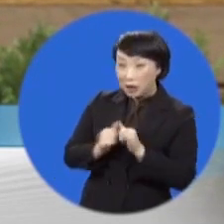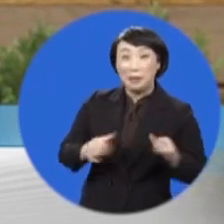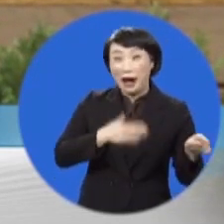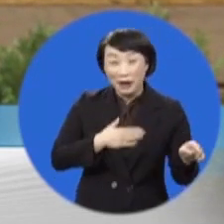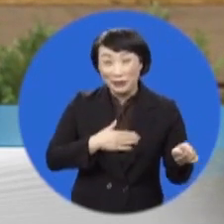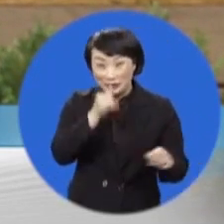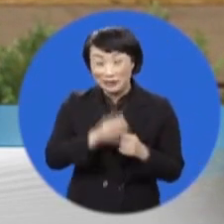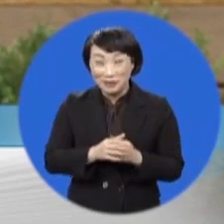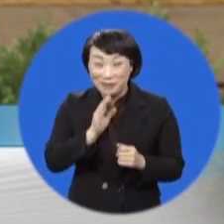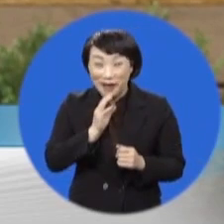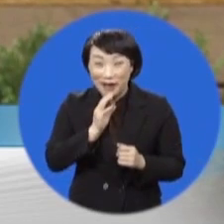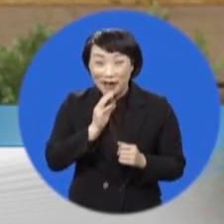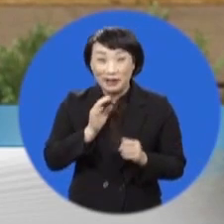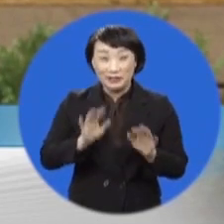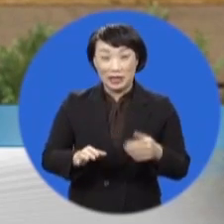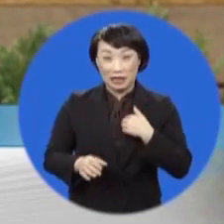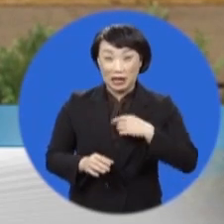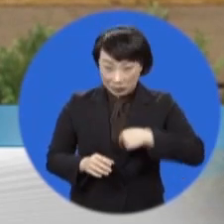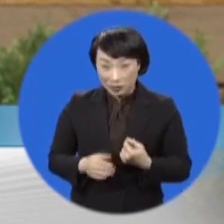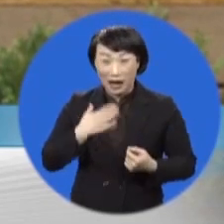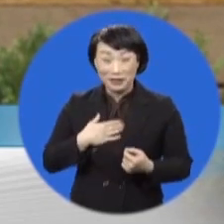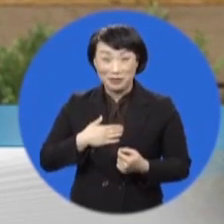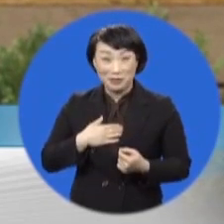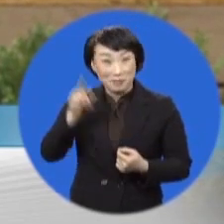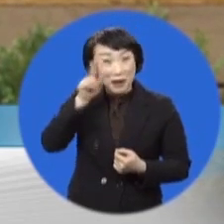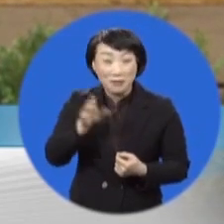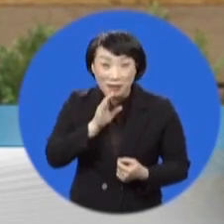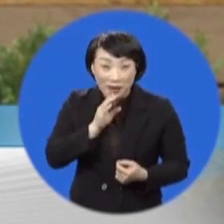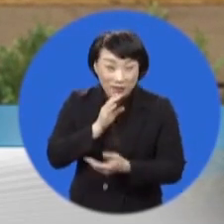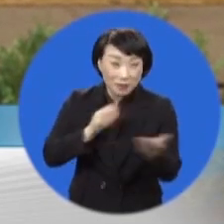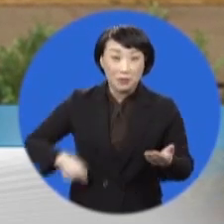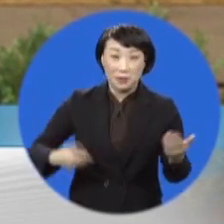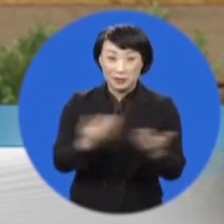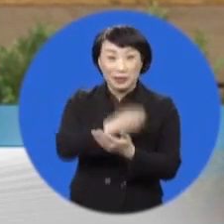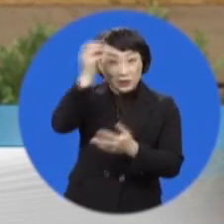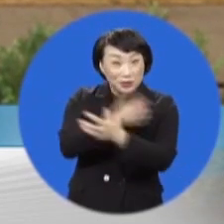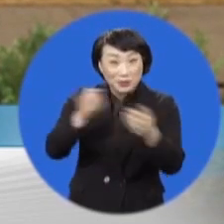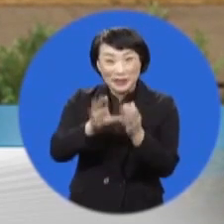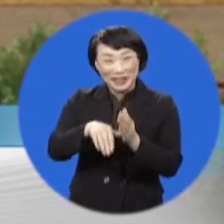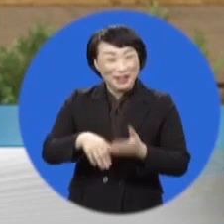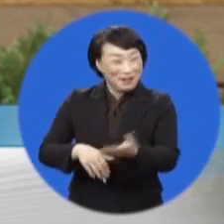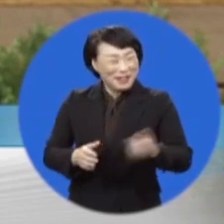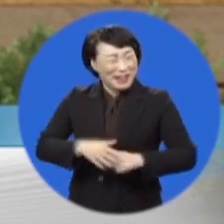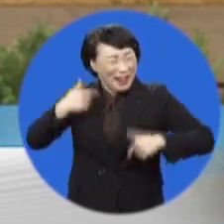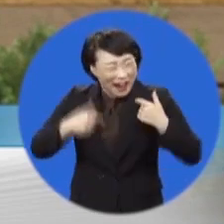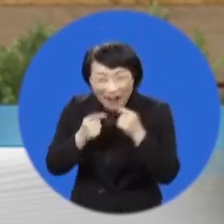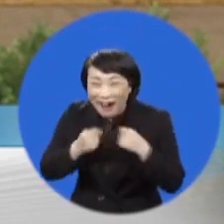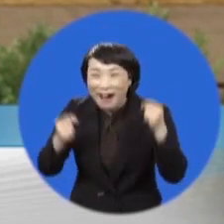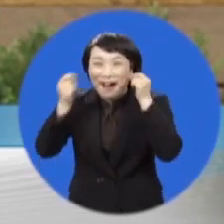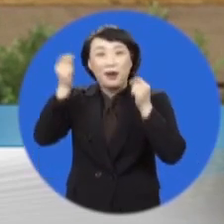달지 고작 이는 토 잖아요 우리가 여러분 회귀하고 총량 충만 왜 게 기쁜 줄 아십니까